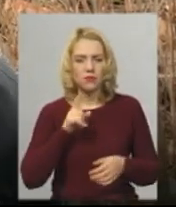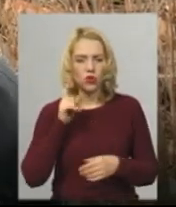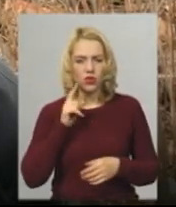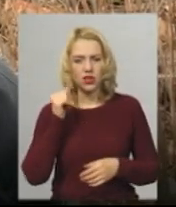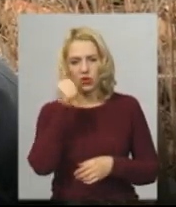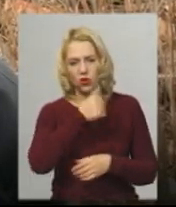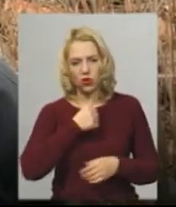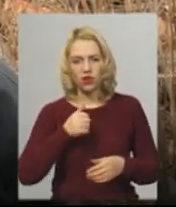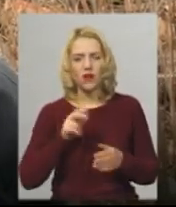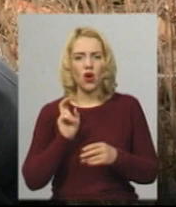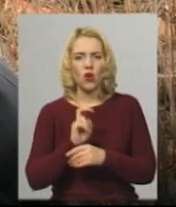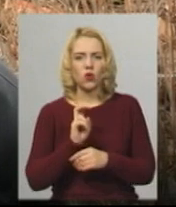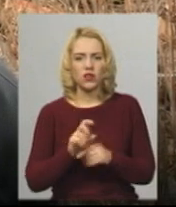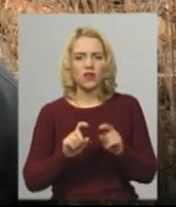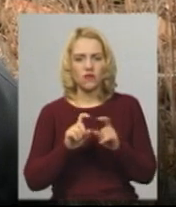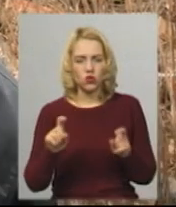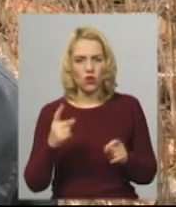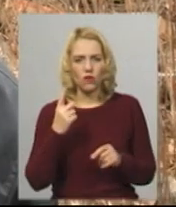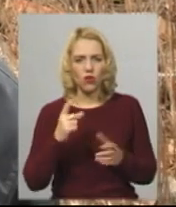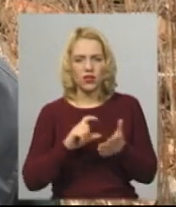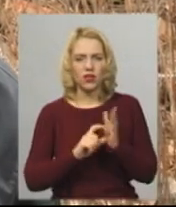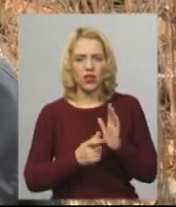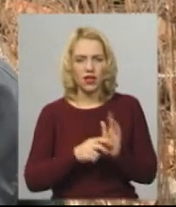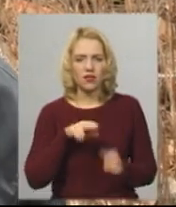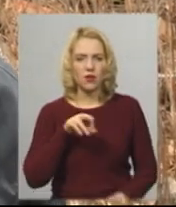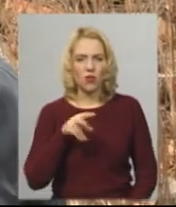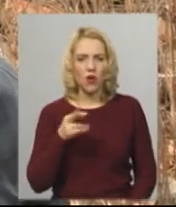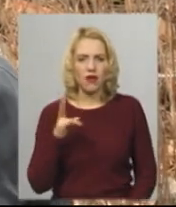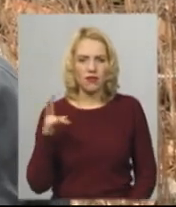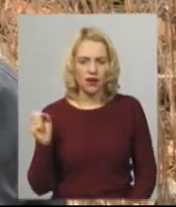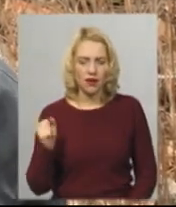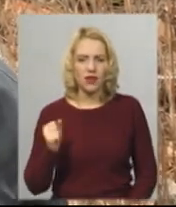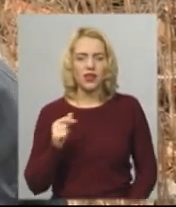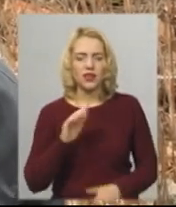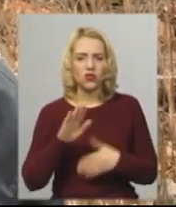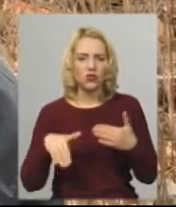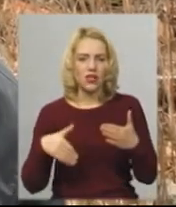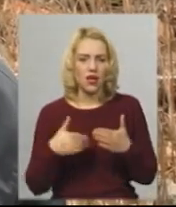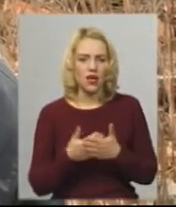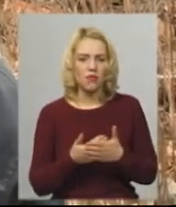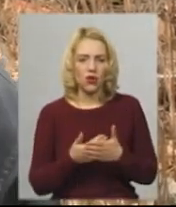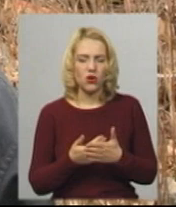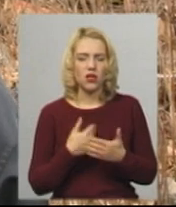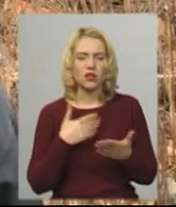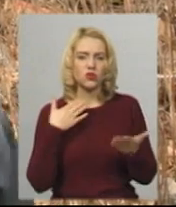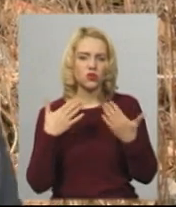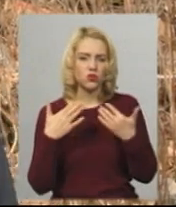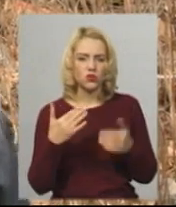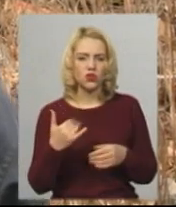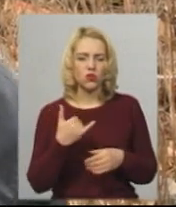один клас в Полянах. І до цієї пори стосунки в